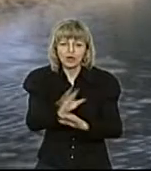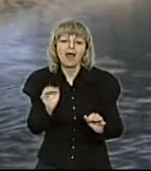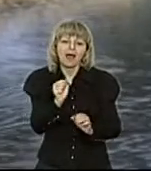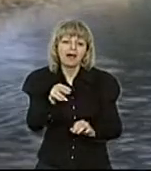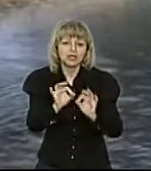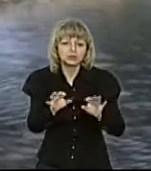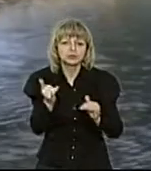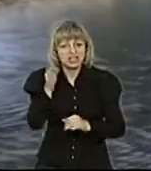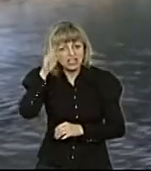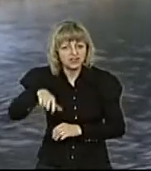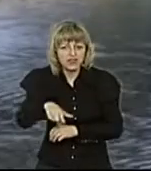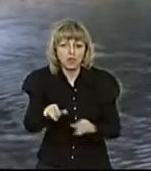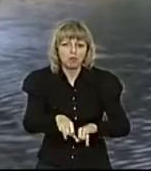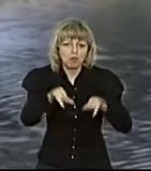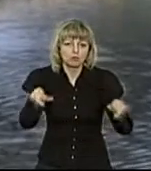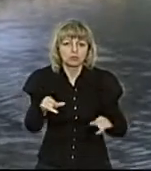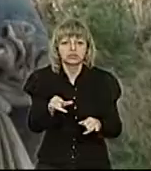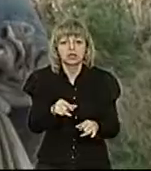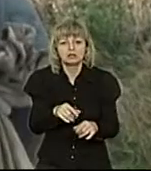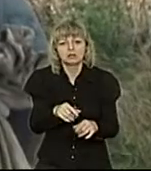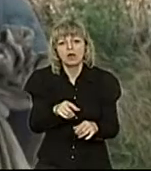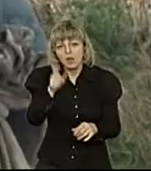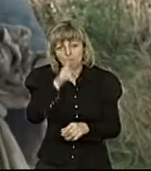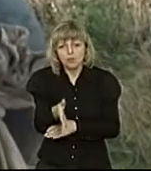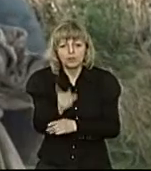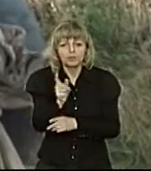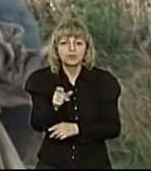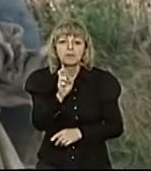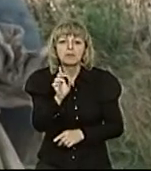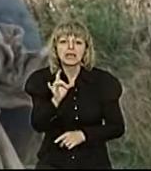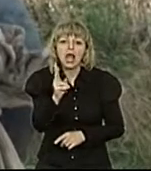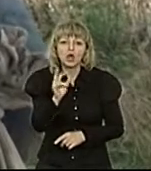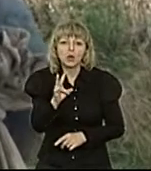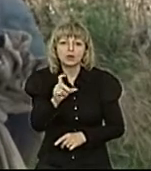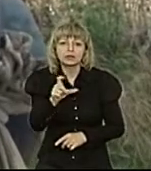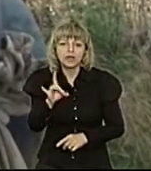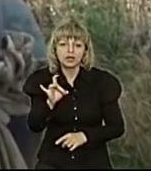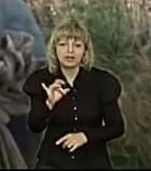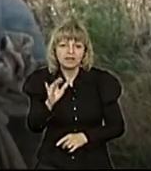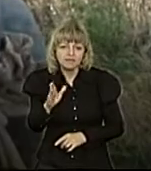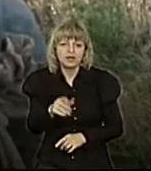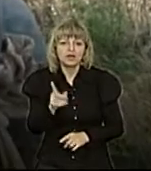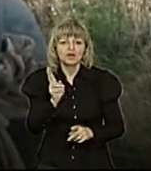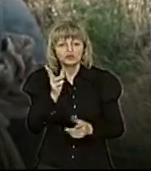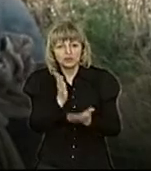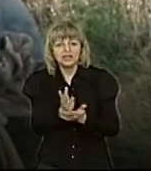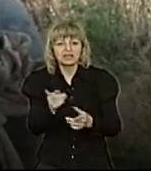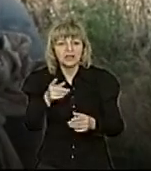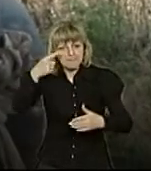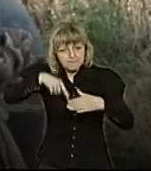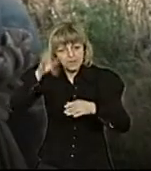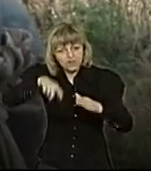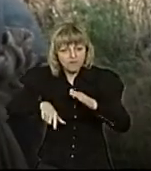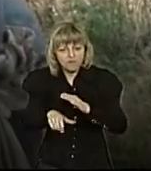розповідає, нині на річці побільшало браконьєрів. У нас розвелося цих, що стріляють, там підводне плавання, це як